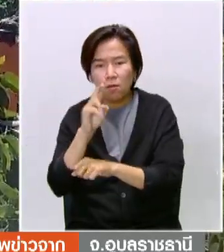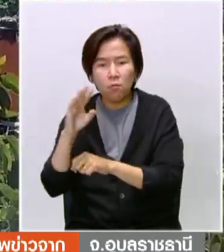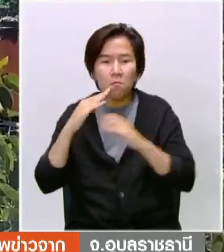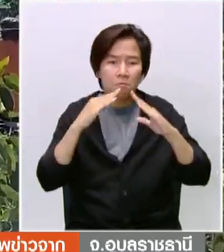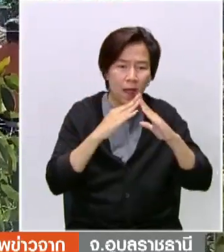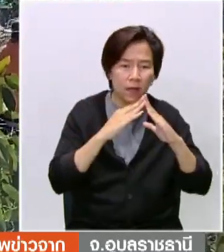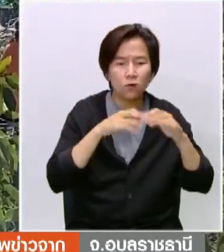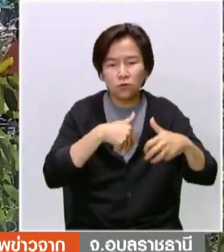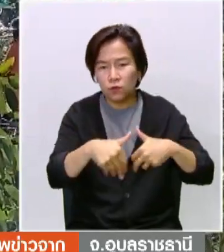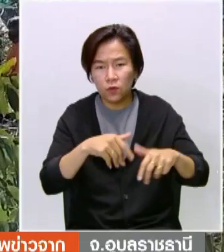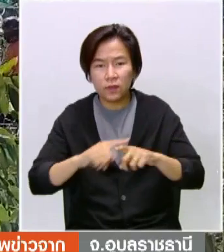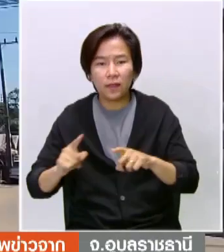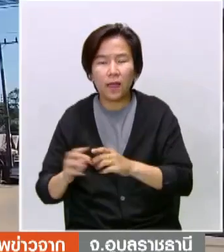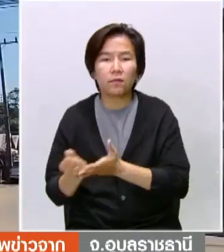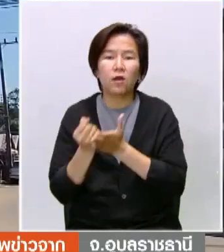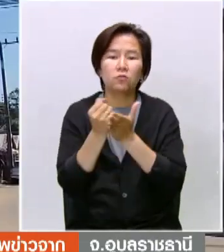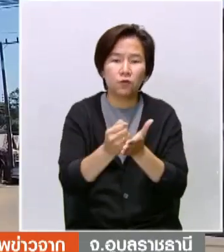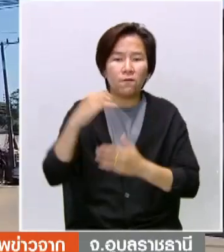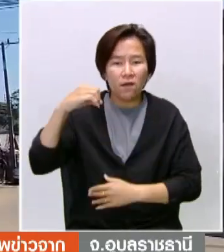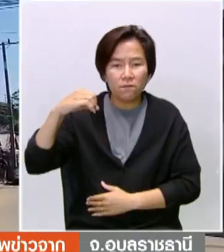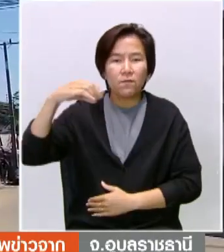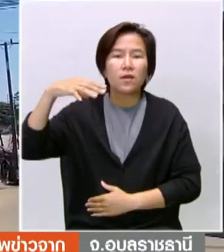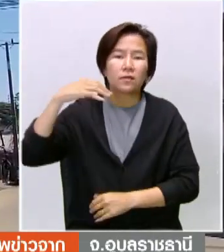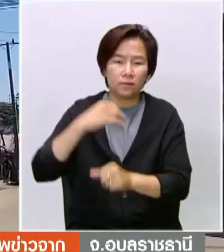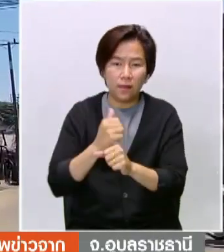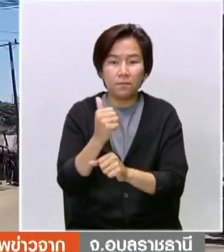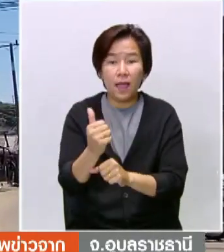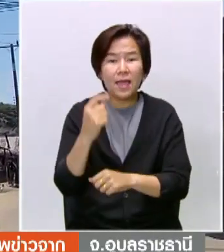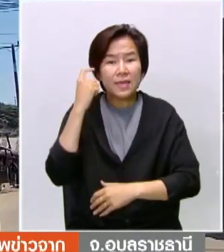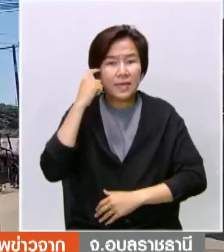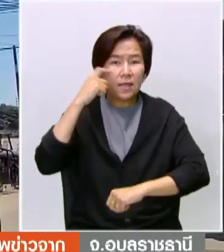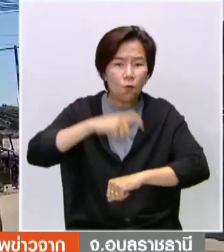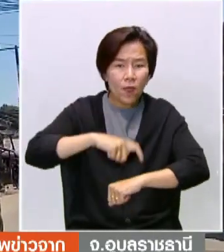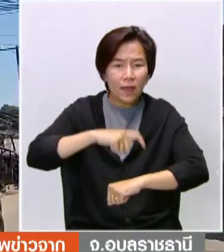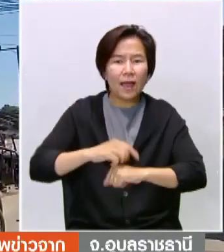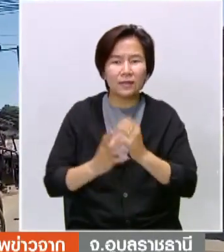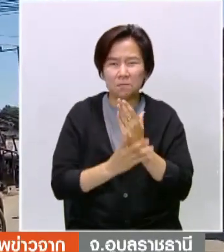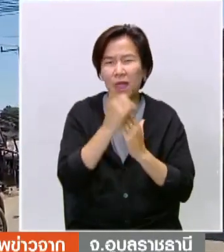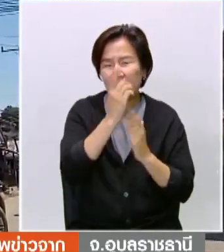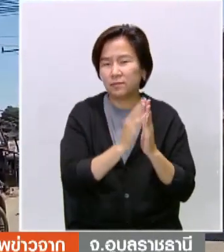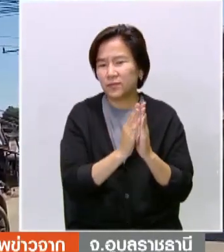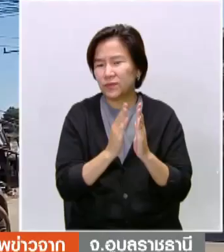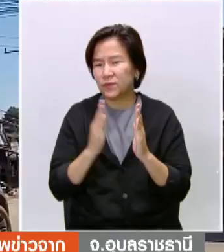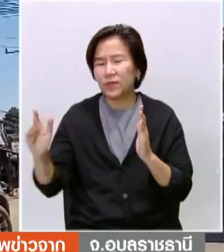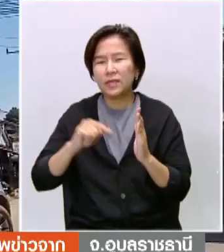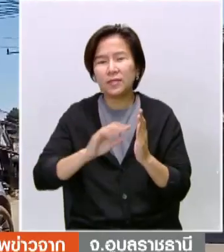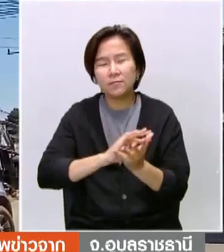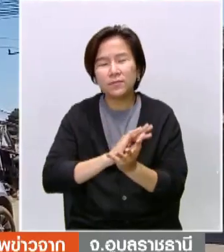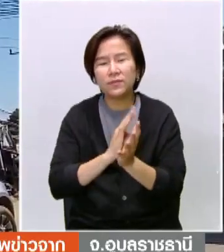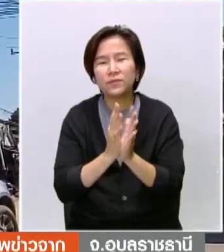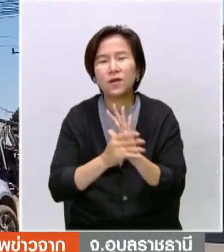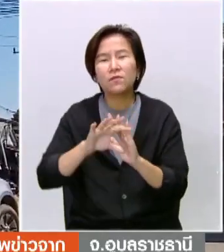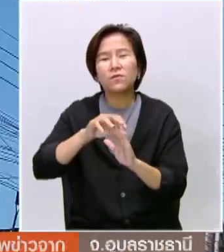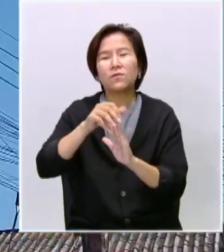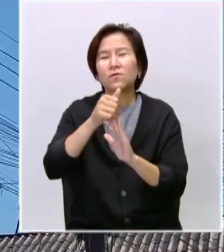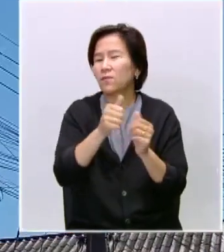นและชุมชนเพื่อเตรียมต่อกระแสไฟฟ้าให้กลับมาใช้งานได้ซึ่งคาดว่าต้องใช้เวลาประมาณ1สัปดาห์นะครับทุกอย่างก็จะกลับเข้าสู่ภาวะปก